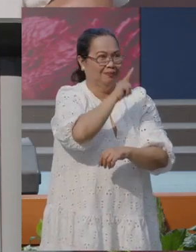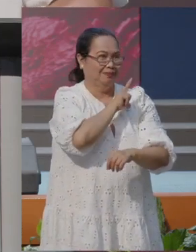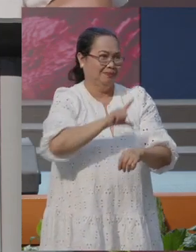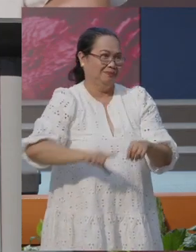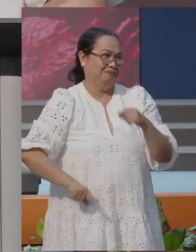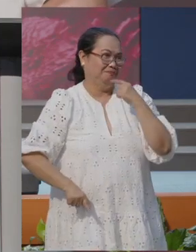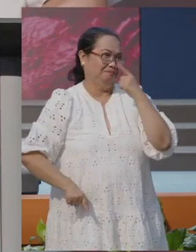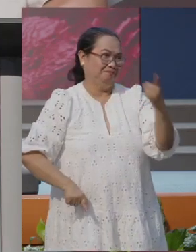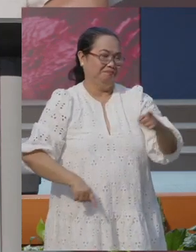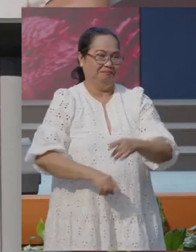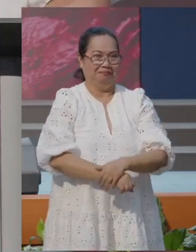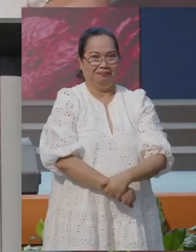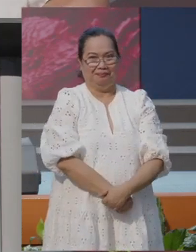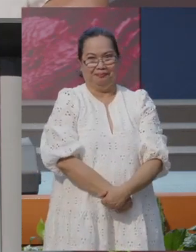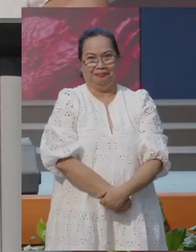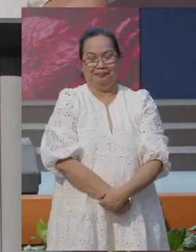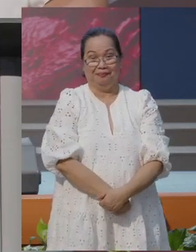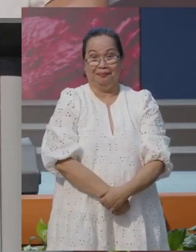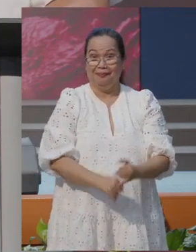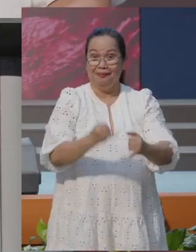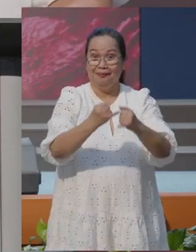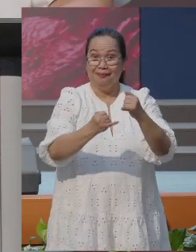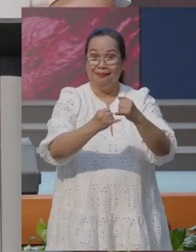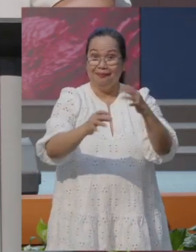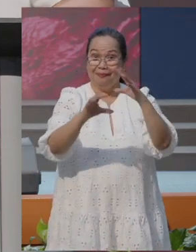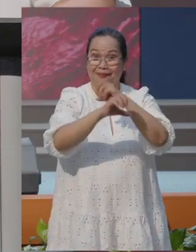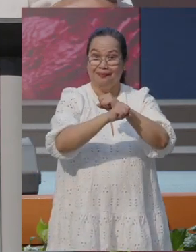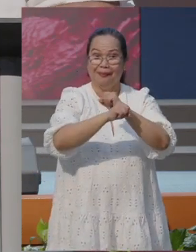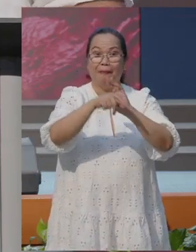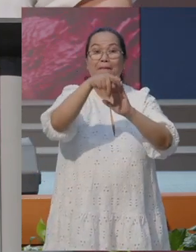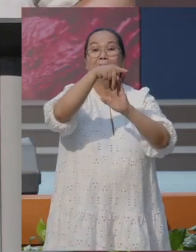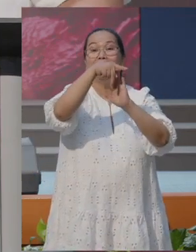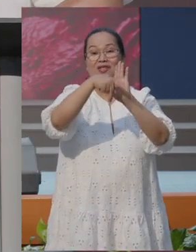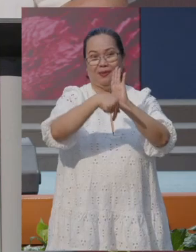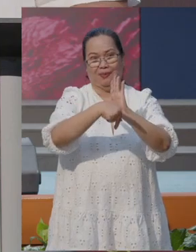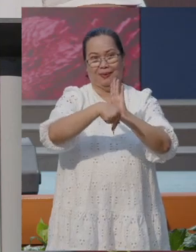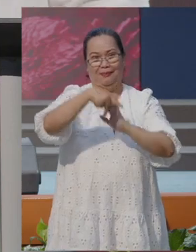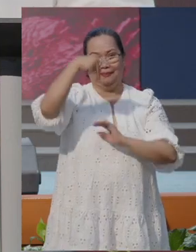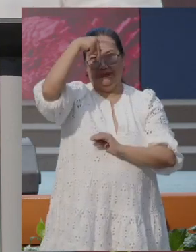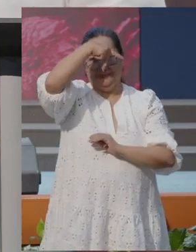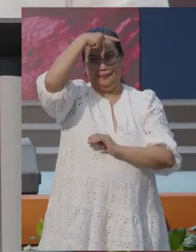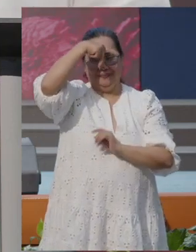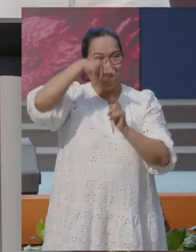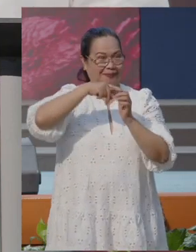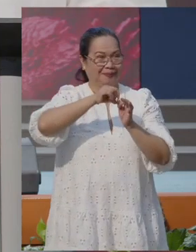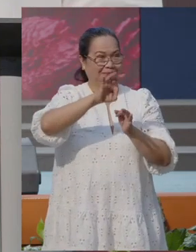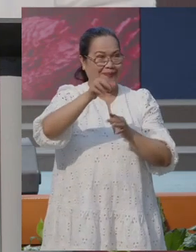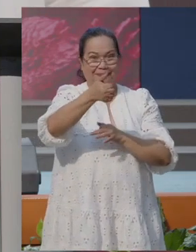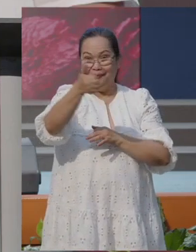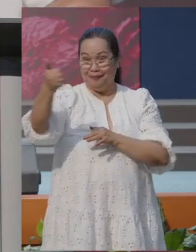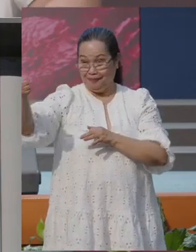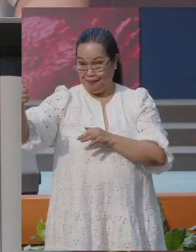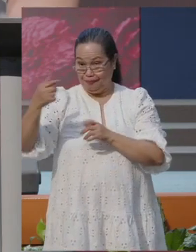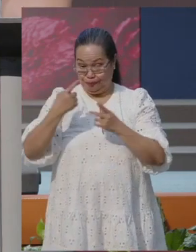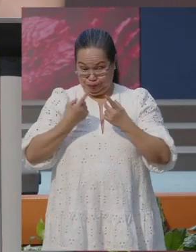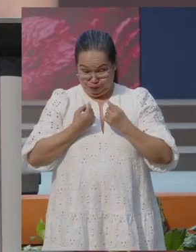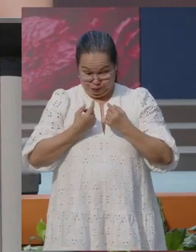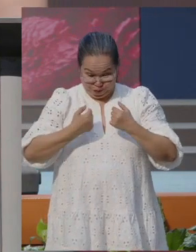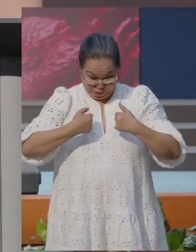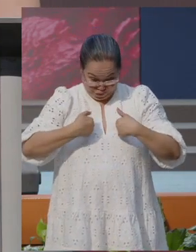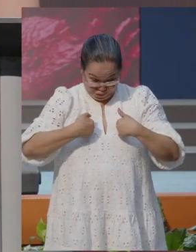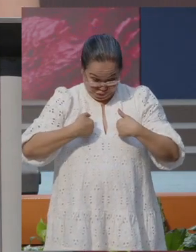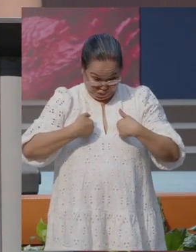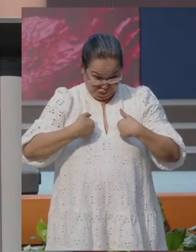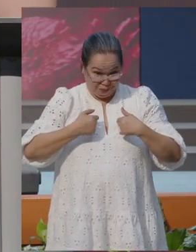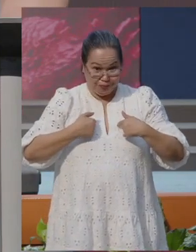12:19. Huli sa lahat, ang prinsipyo. And as you wish that others would do to you, do so